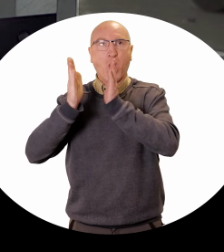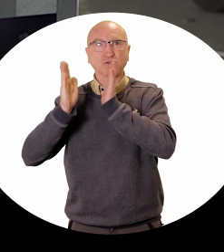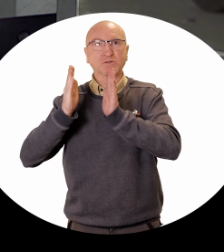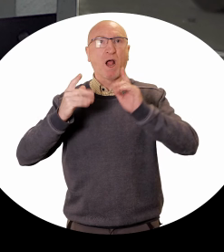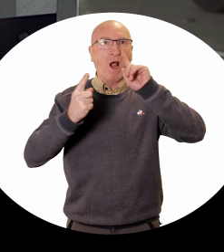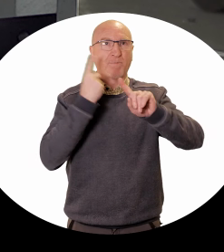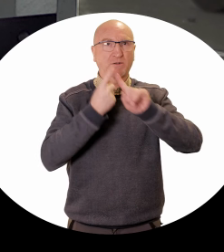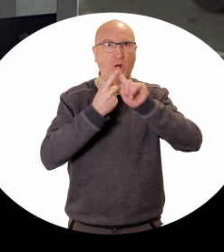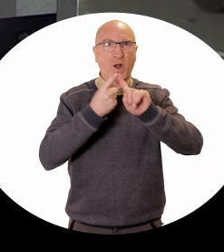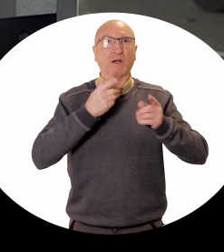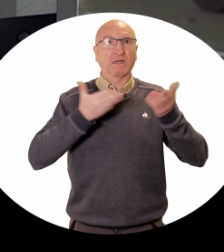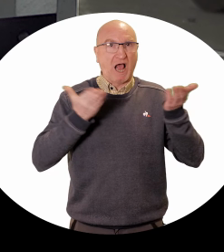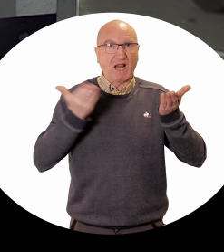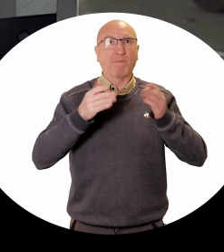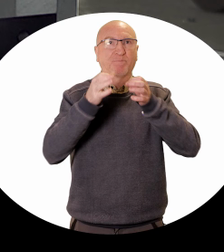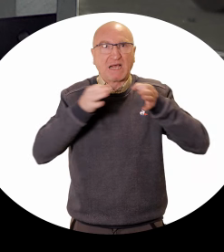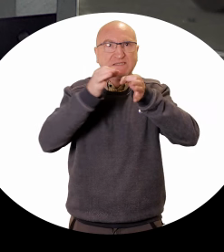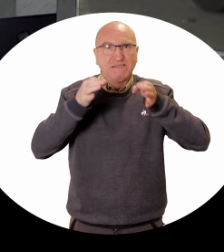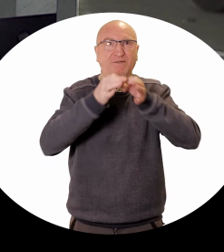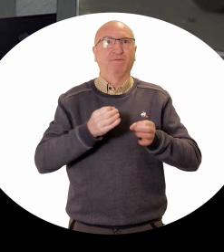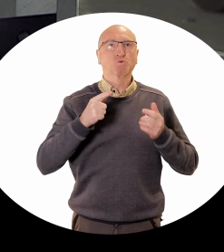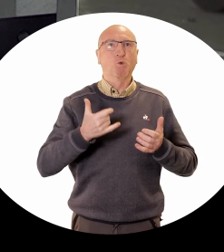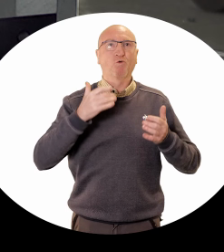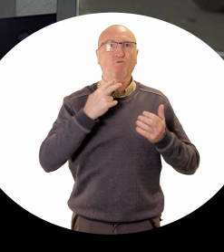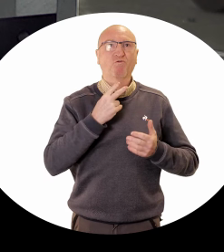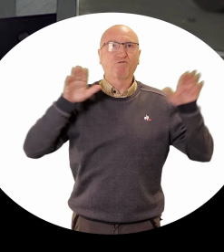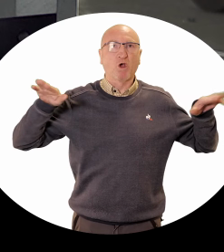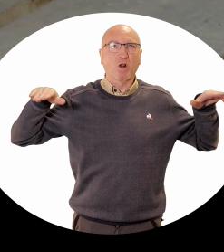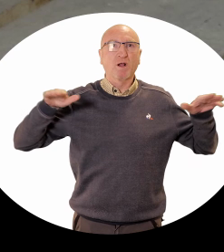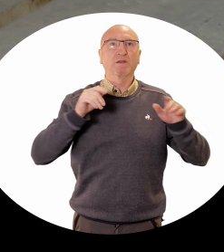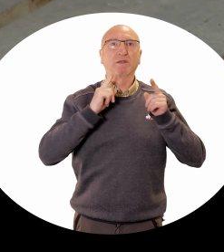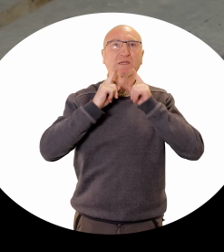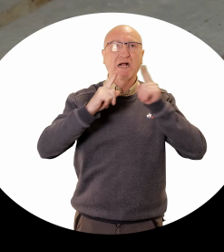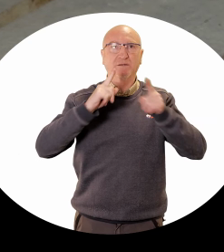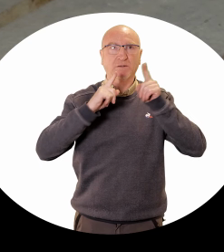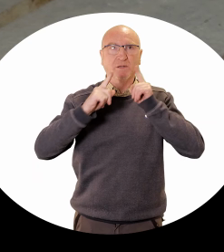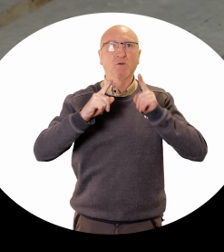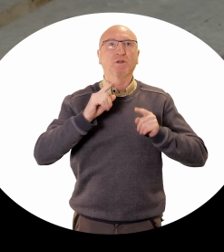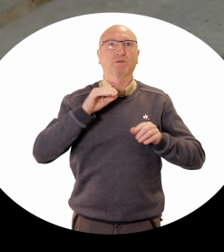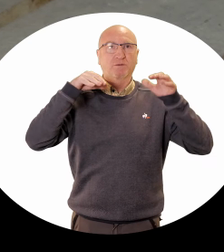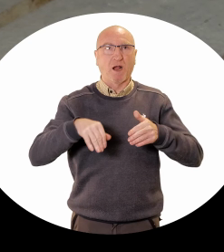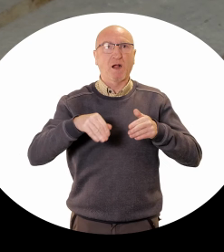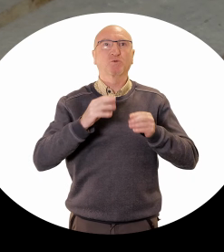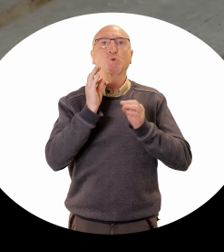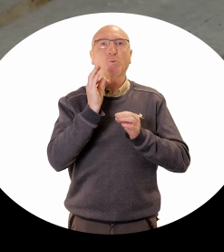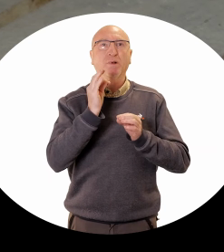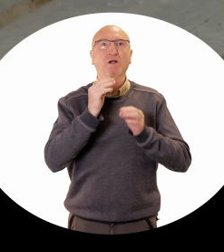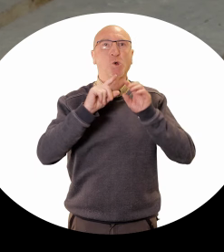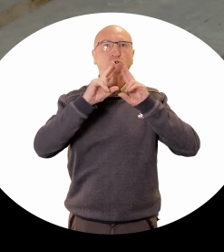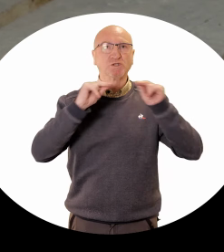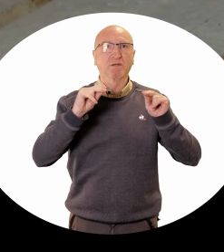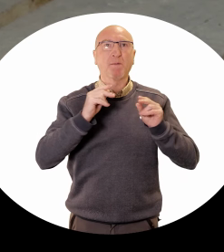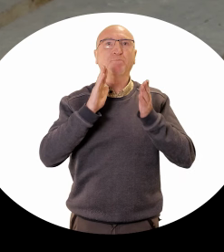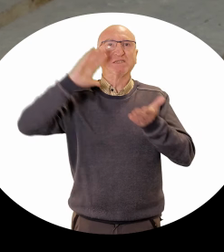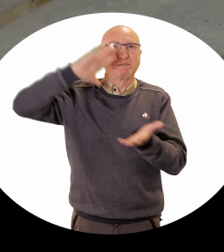Le mardi, c'est le test d'un moule en résine. Mais toi, tu sors d'où? Tu n'as pas une forme de joint? Quelle matière? Tu